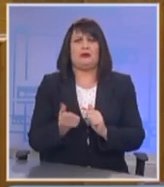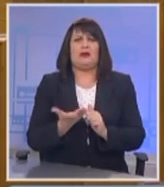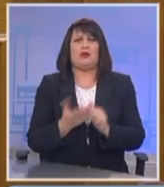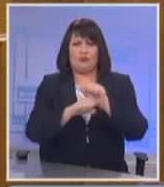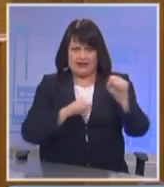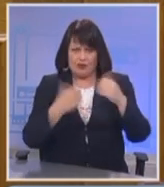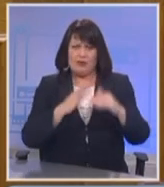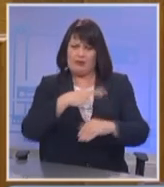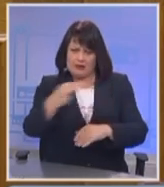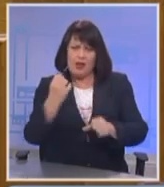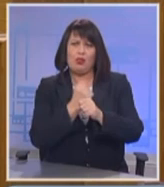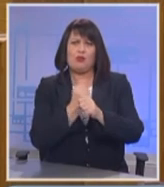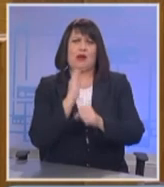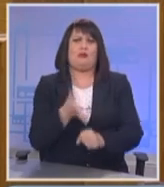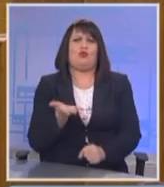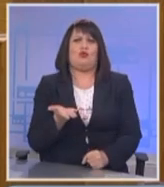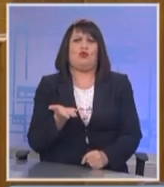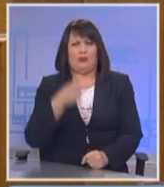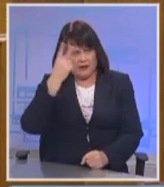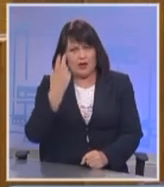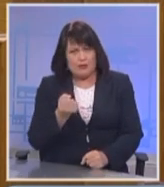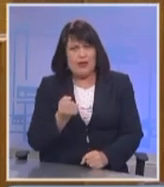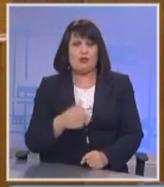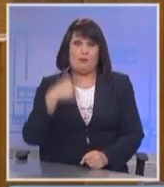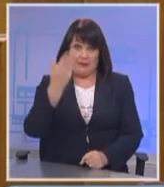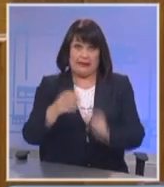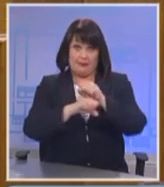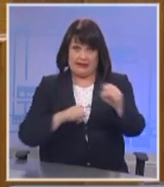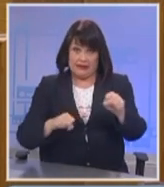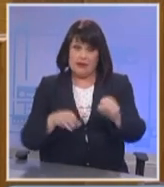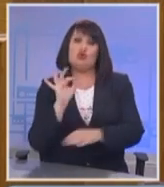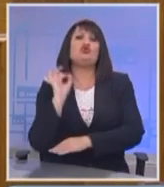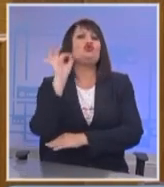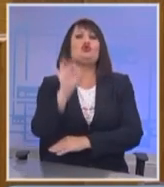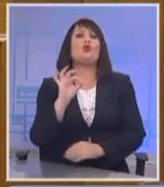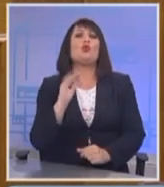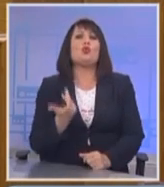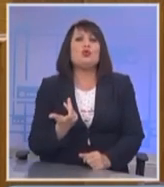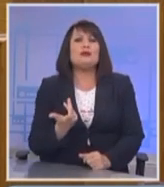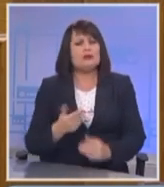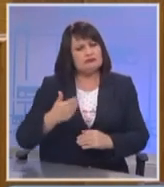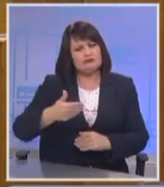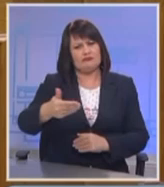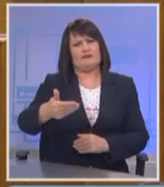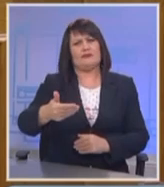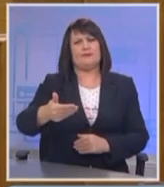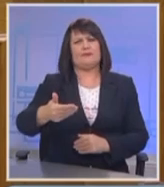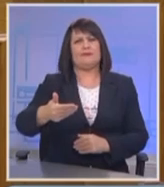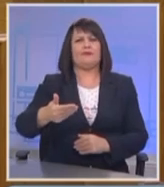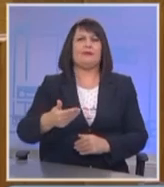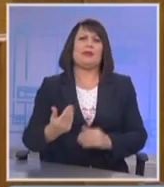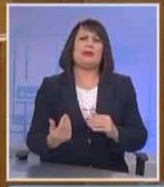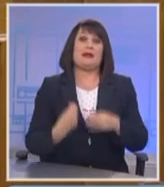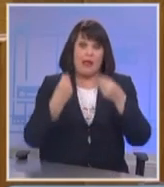του πτυχίου. Αντίστοιχα, οι μεταπτυχιακές σπουδές θα έχουν σκοπό την προώθηση της παραγωγής